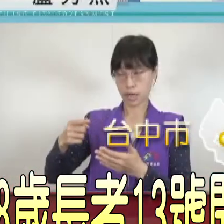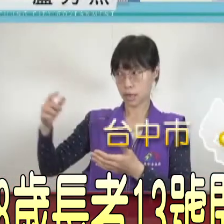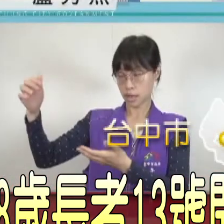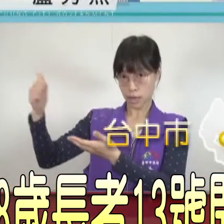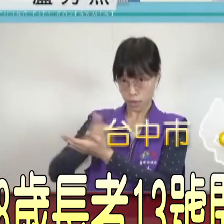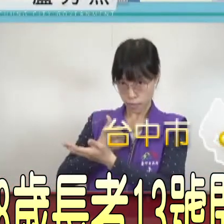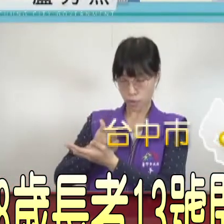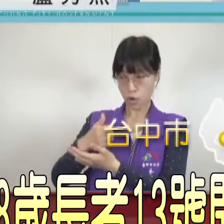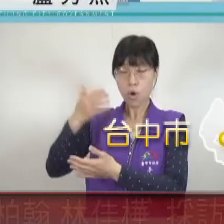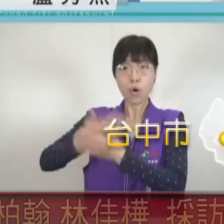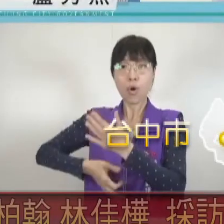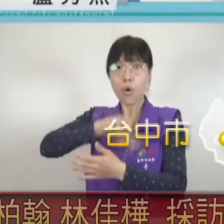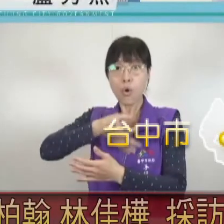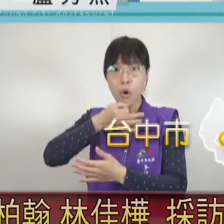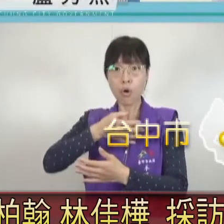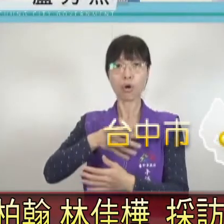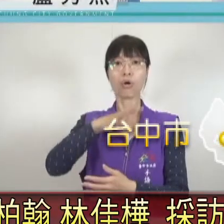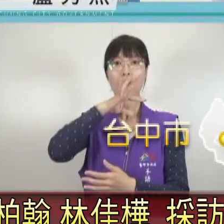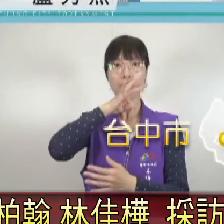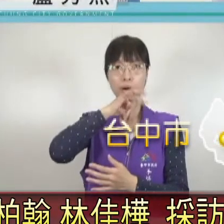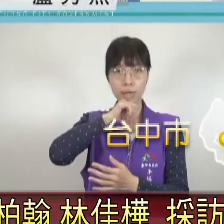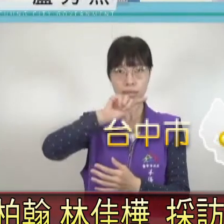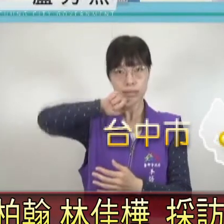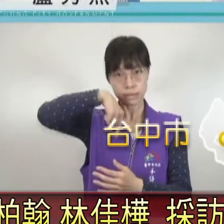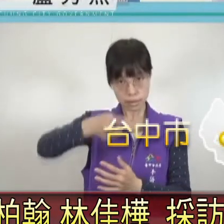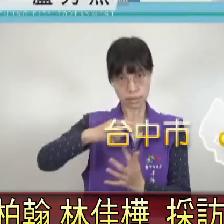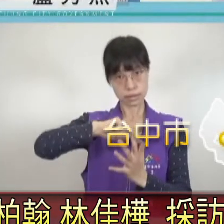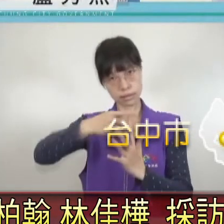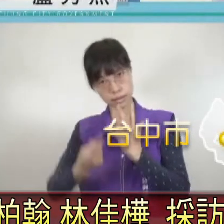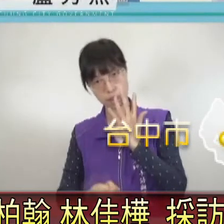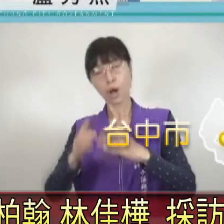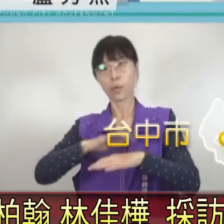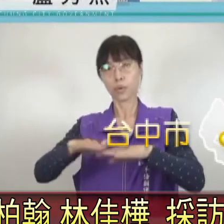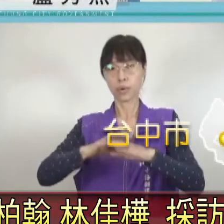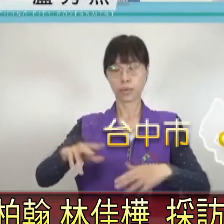毫不可松懈。记者陈博翰、林嘉桦台中采访报道。